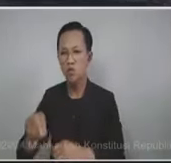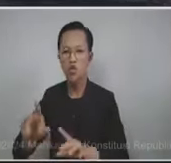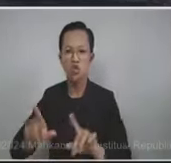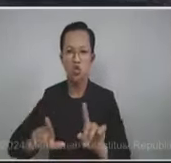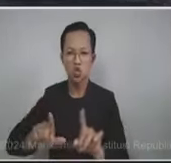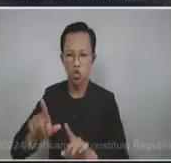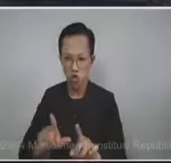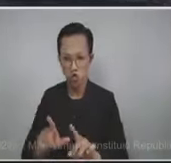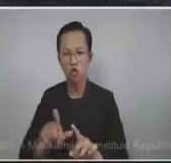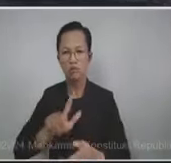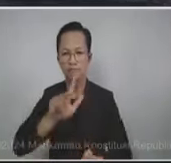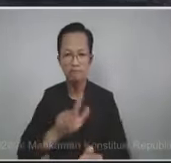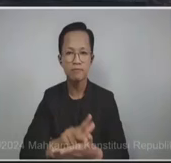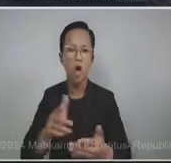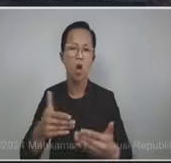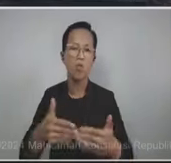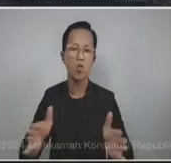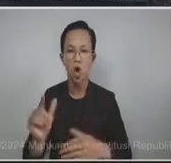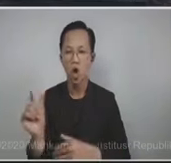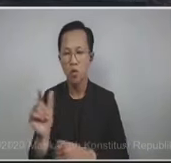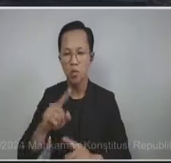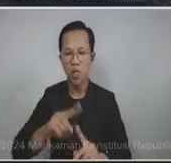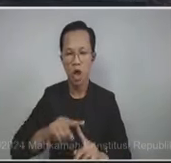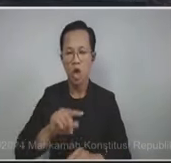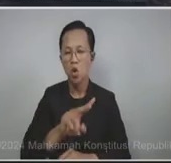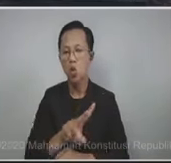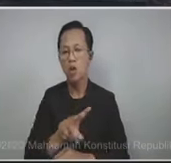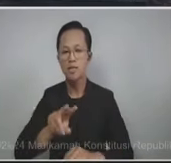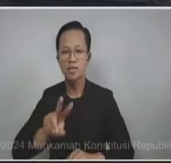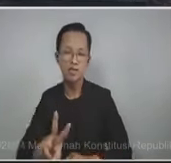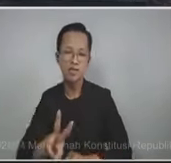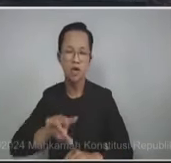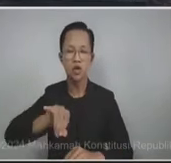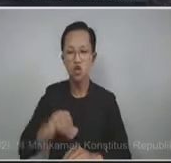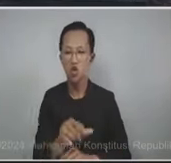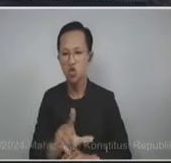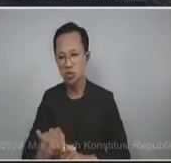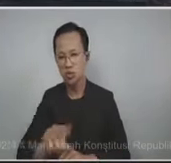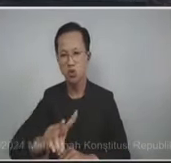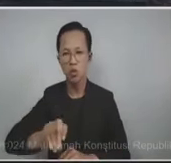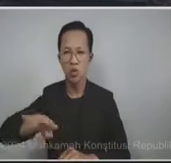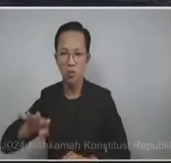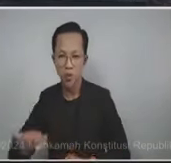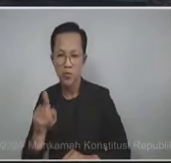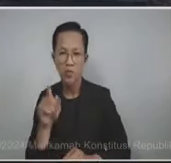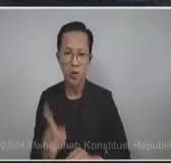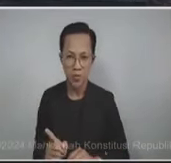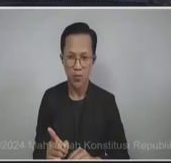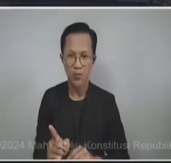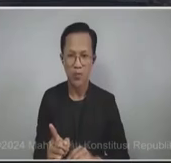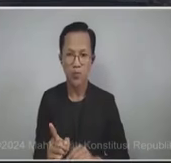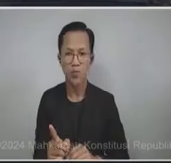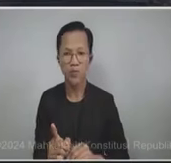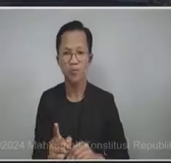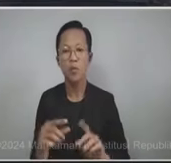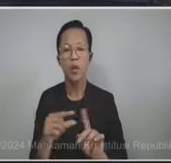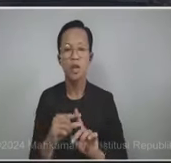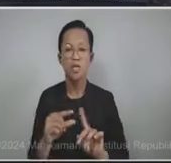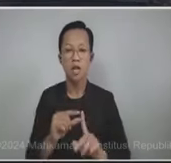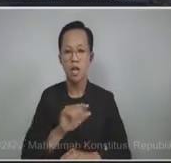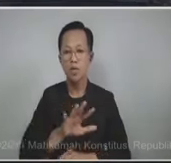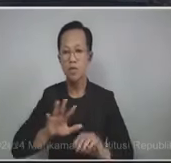2007 sebab dalam amar putusan Mahkamah Konstitusi nomor 5 2007 tersebut menegaskan bahwa bunyi norma pasal